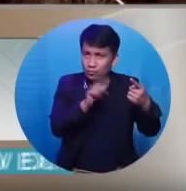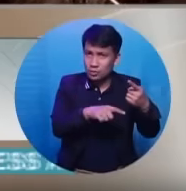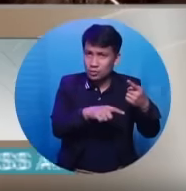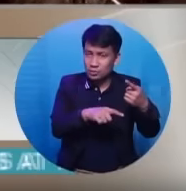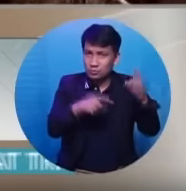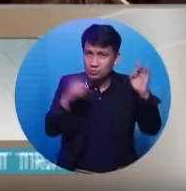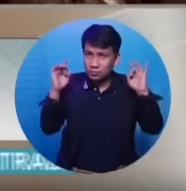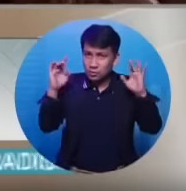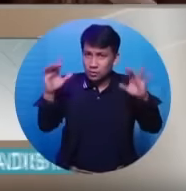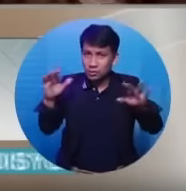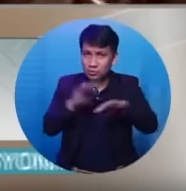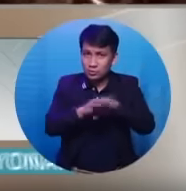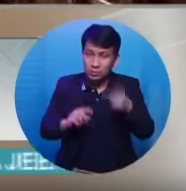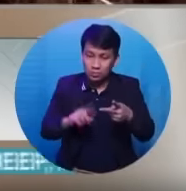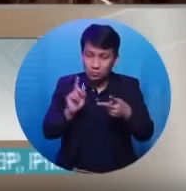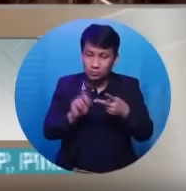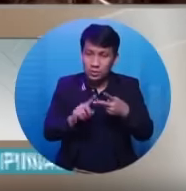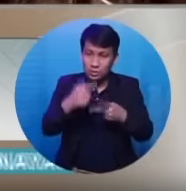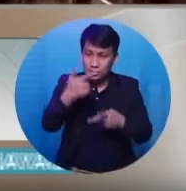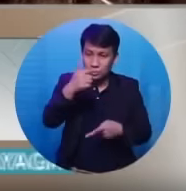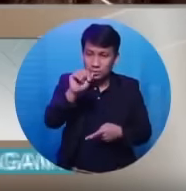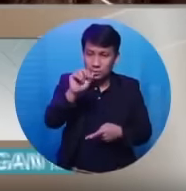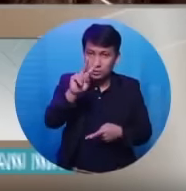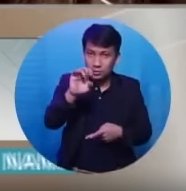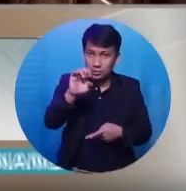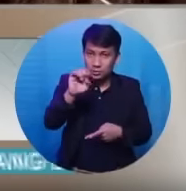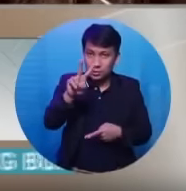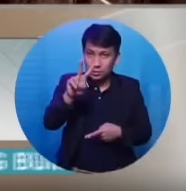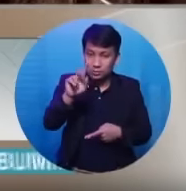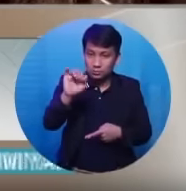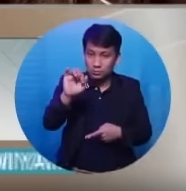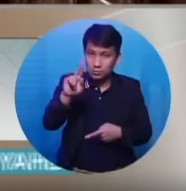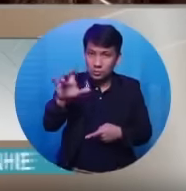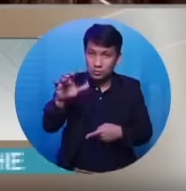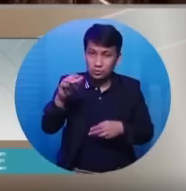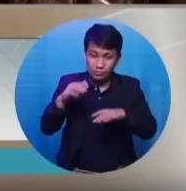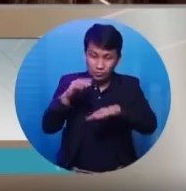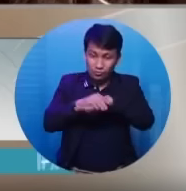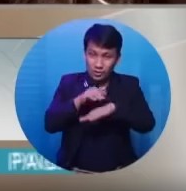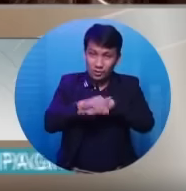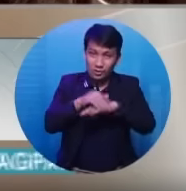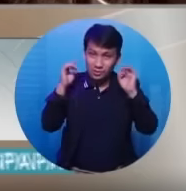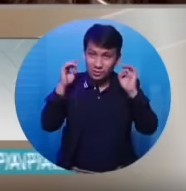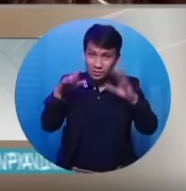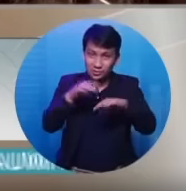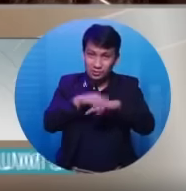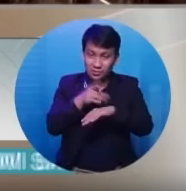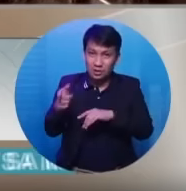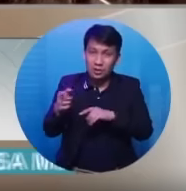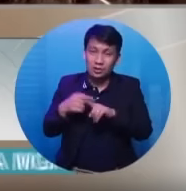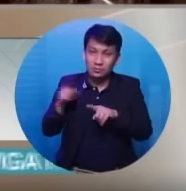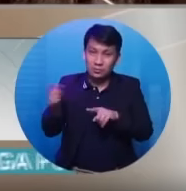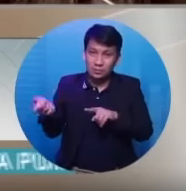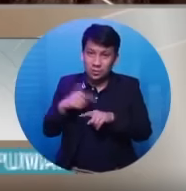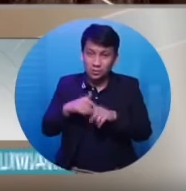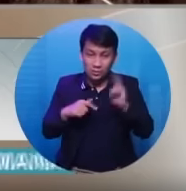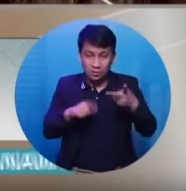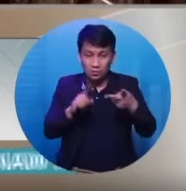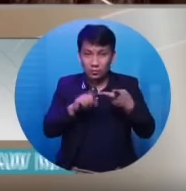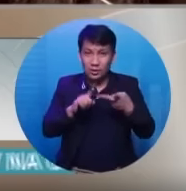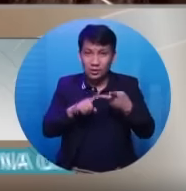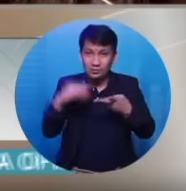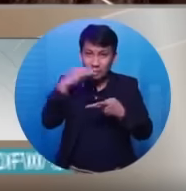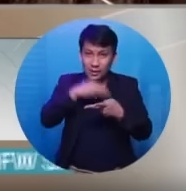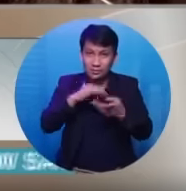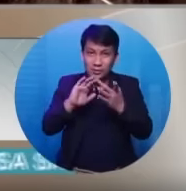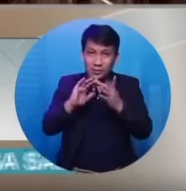grave threat. Pangalawa po, cyber libel. Magkahiwalay na kaso yun. So, ang tanong ko, ma'am, willing din ba magsampan ng kaso yung boyfriend mo para dalawa